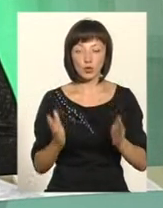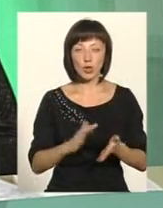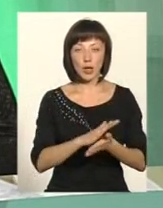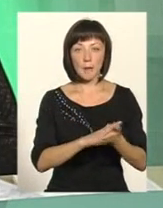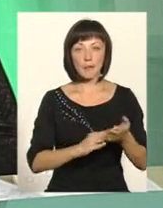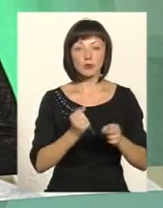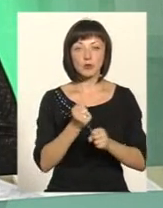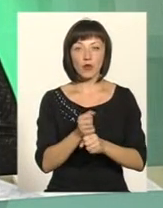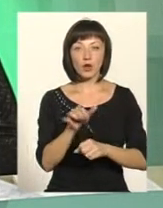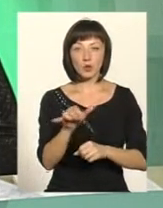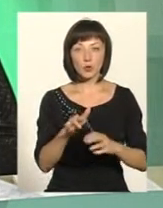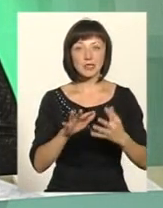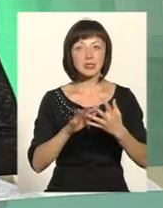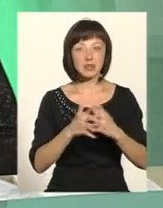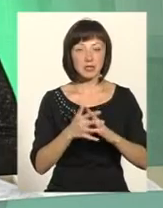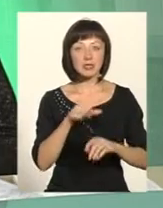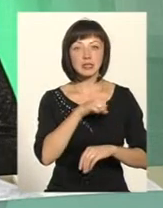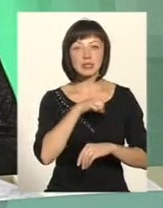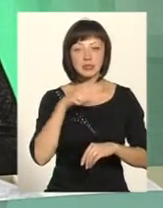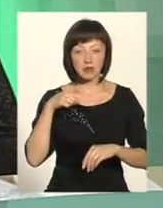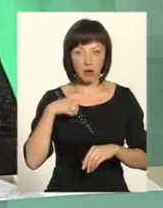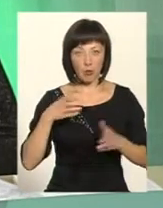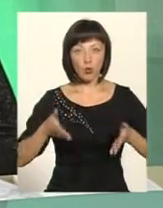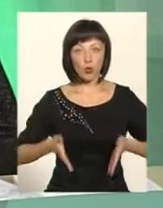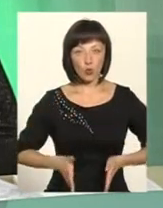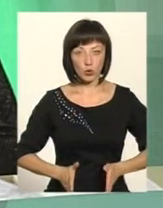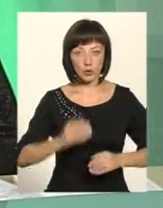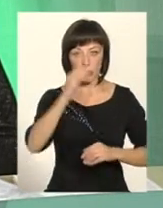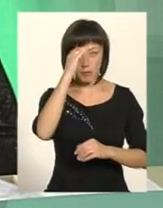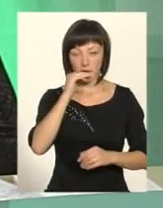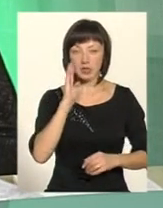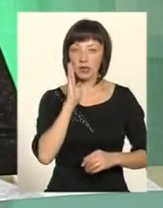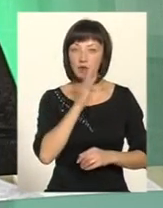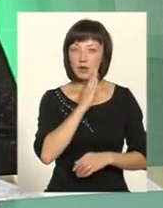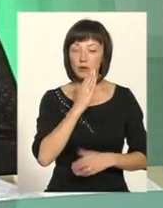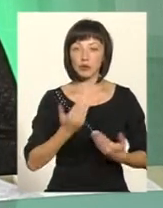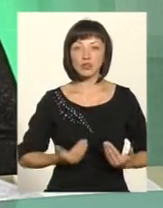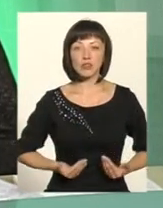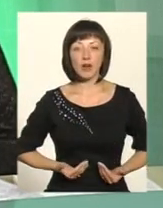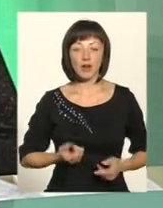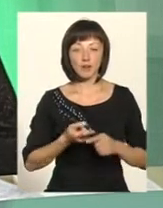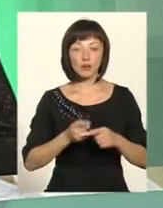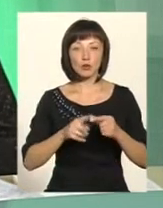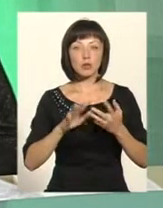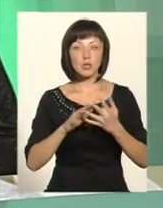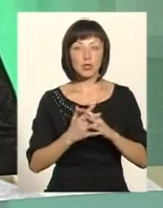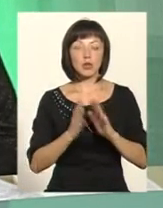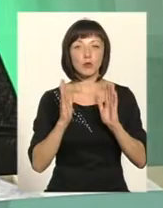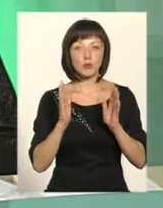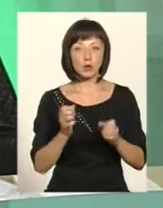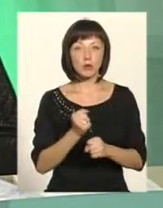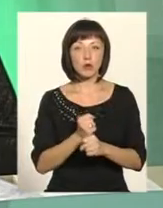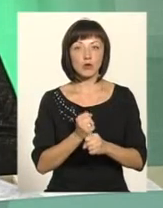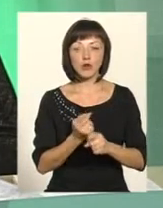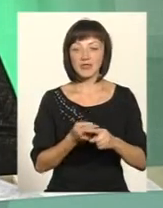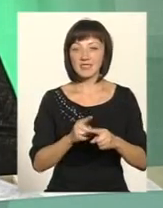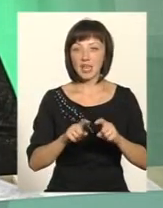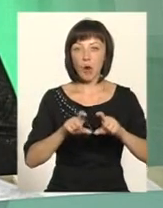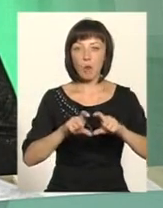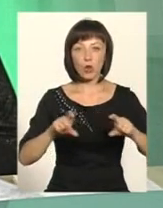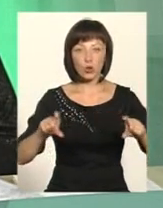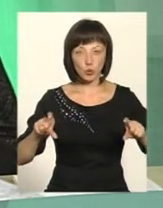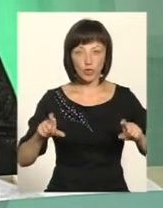в селі. Він сам є виходцем, батьки проживають, вихідцем цього села, і буде працювати в цій амбулаторії.